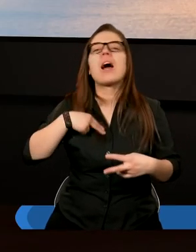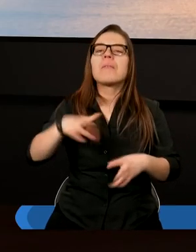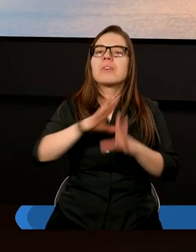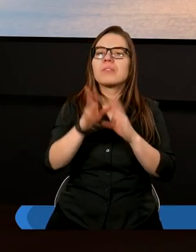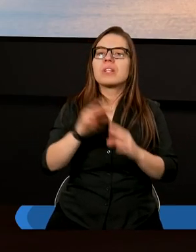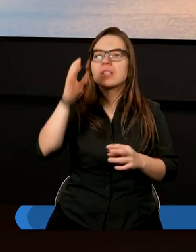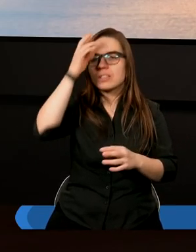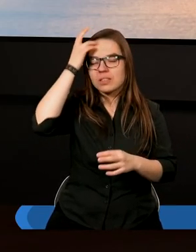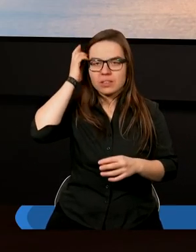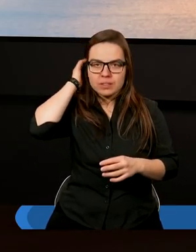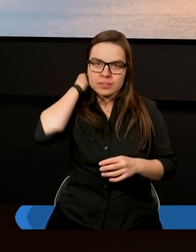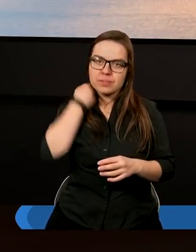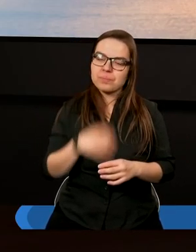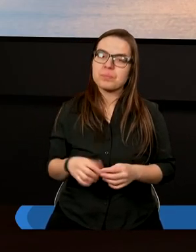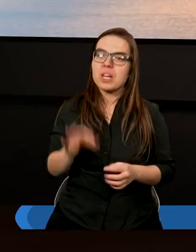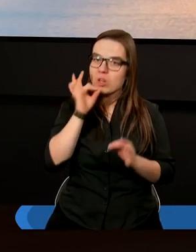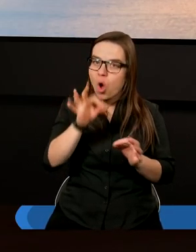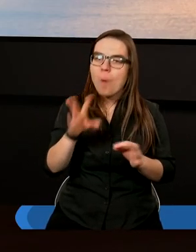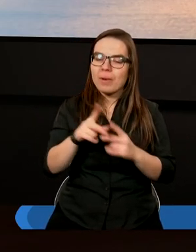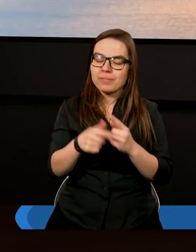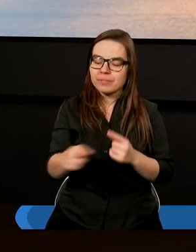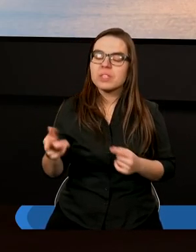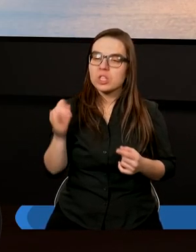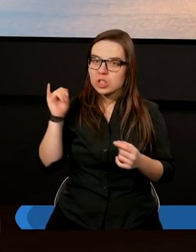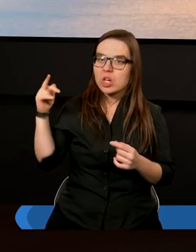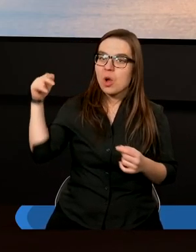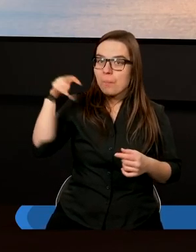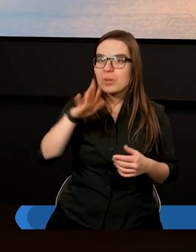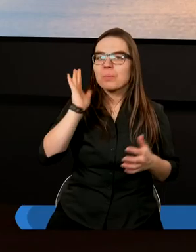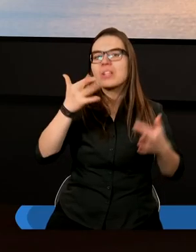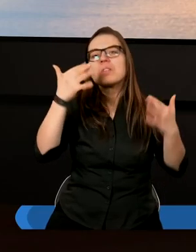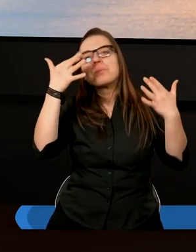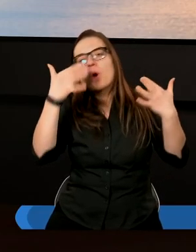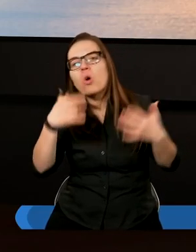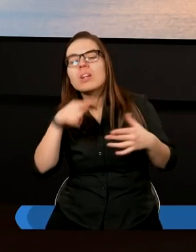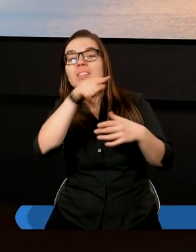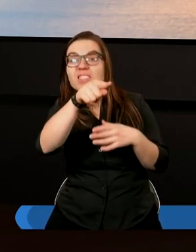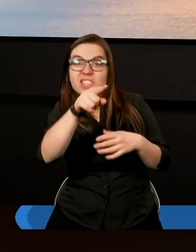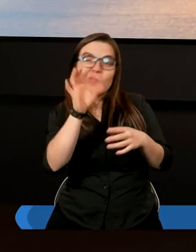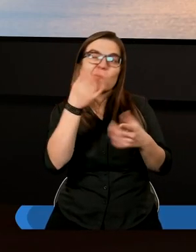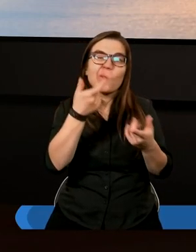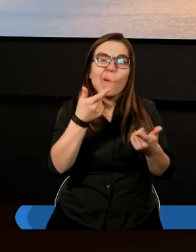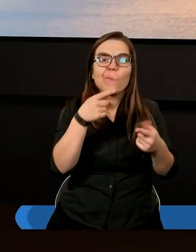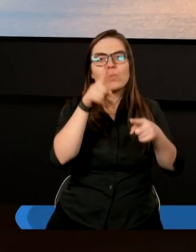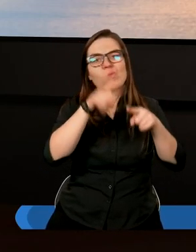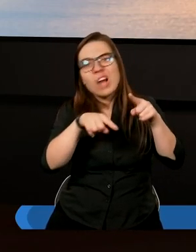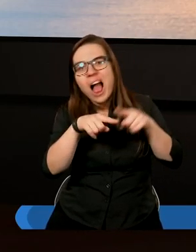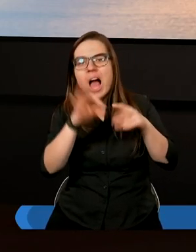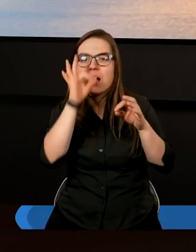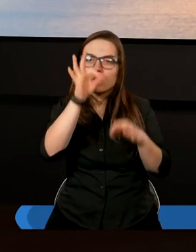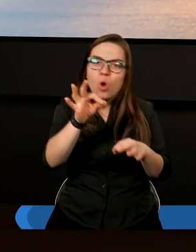dobra duchowe i doczesne przyjdzie, no aby rozliczać i wtedy